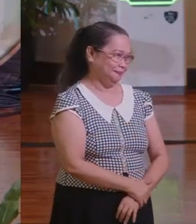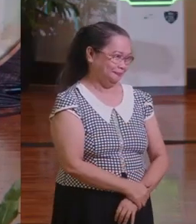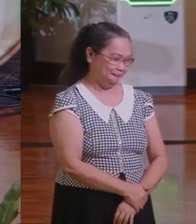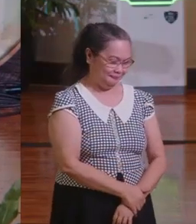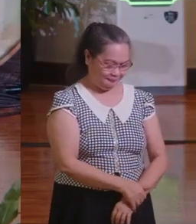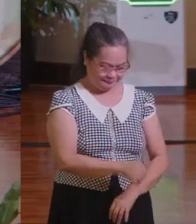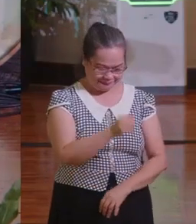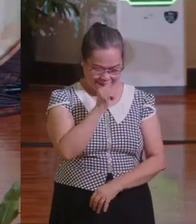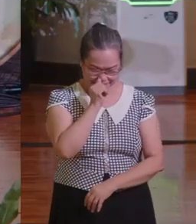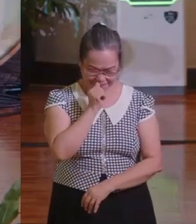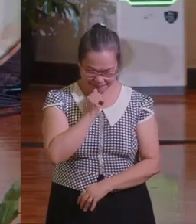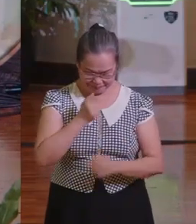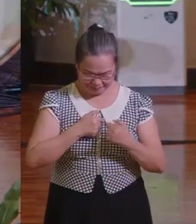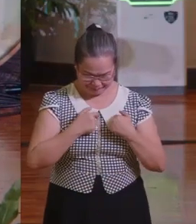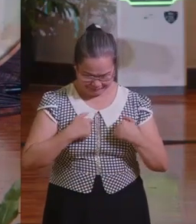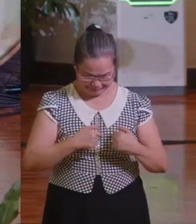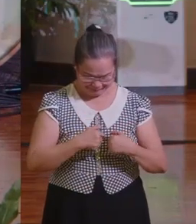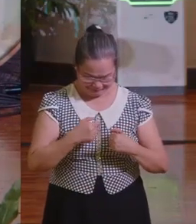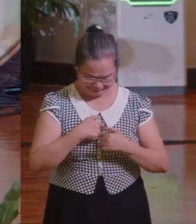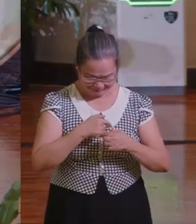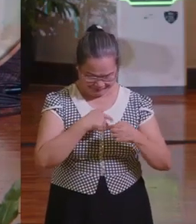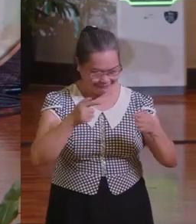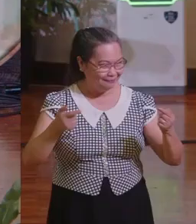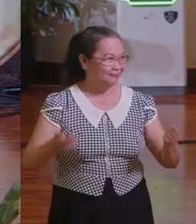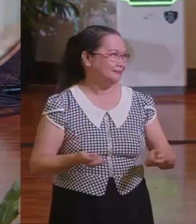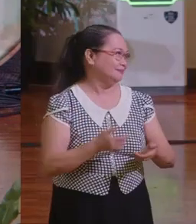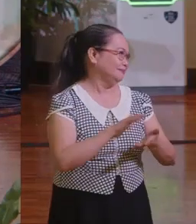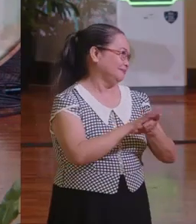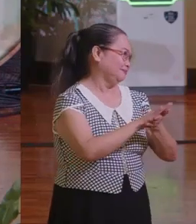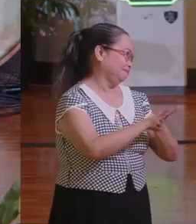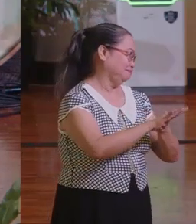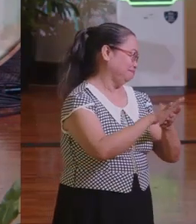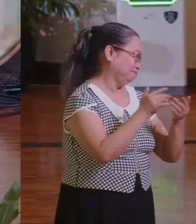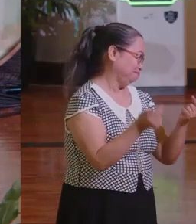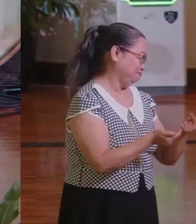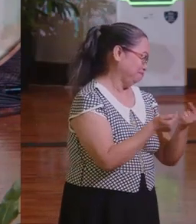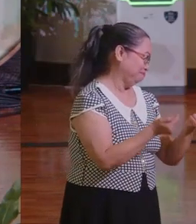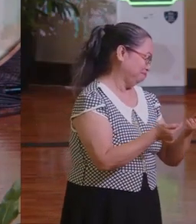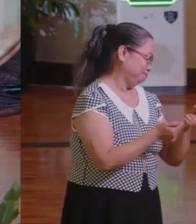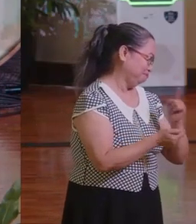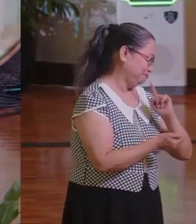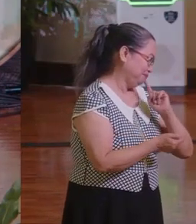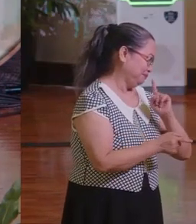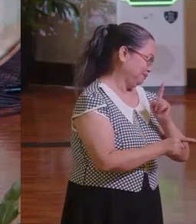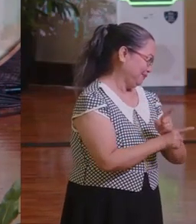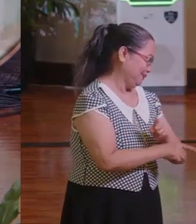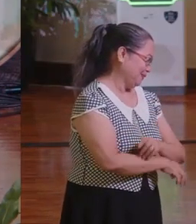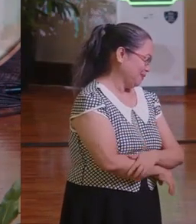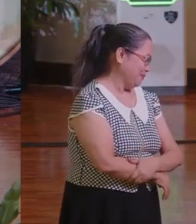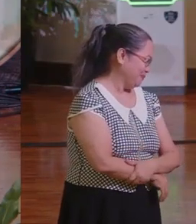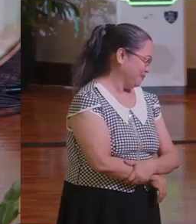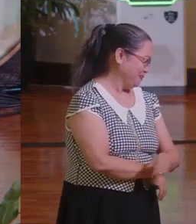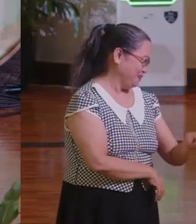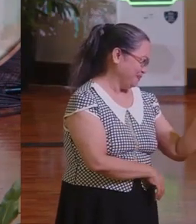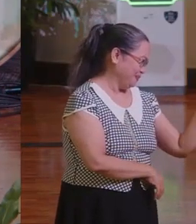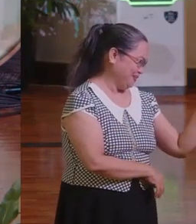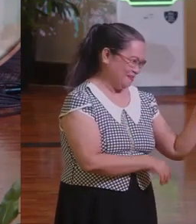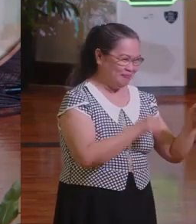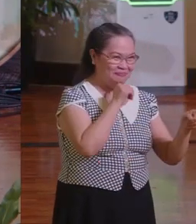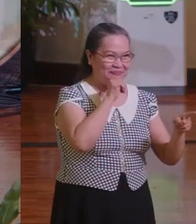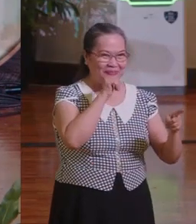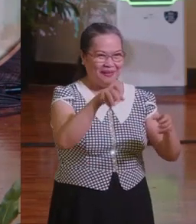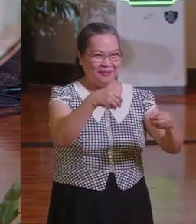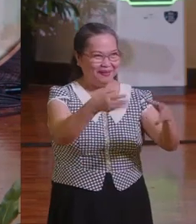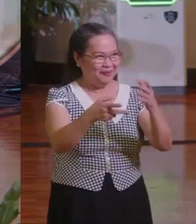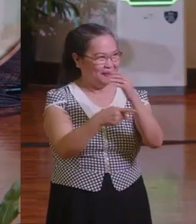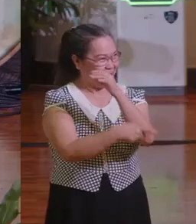Kailangan meron po tayong pusong nagpapatawad. Yun po dapat ang espiritu ng ating pagtutuwid sa ating kapwa. Hindi upang siya ay parusahan, hindi upang